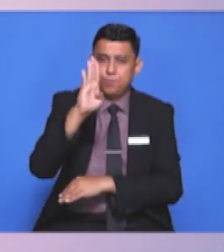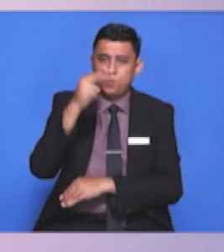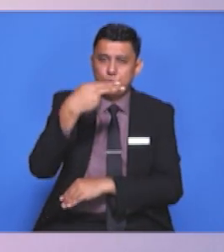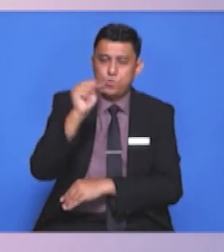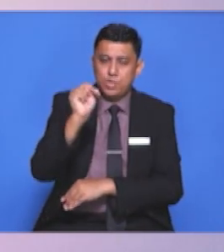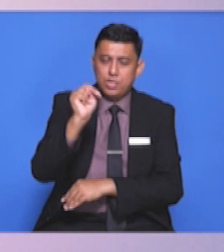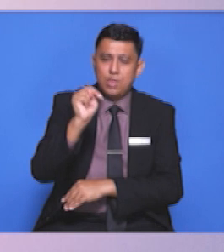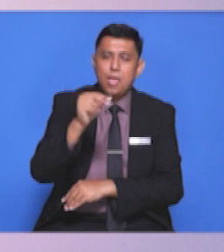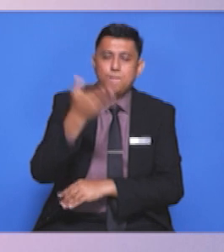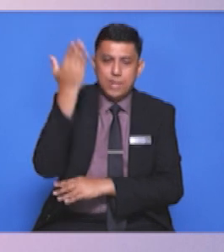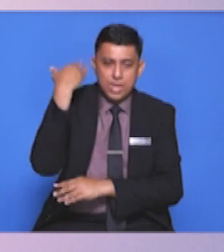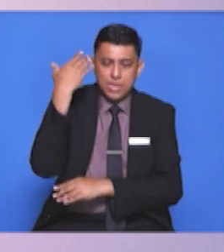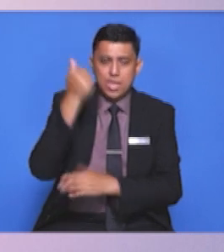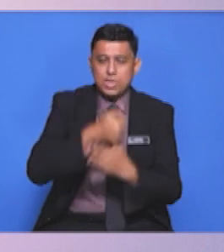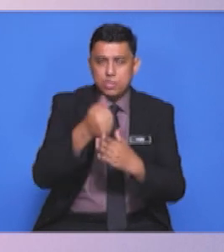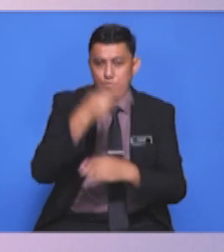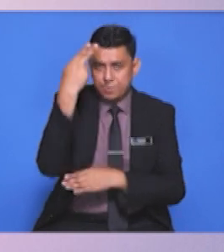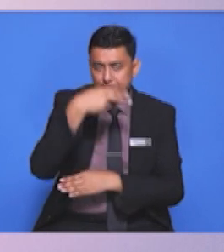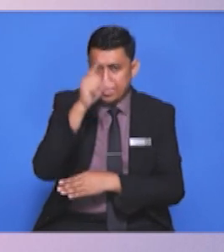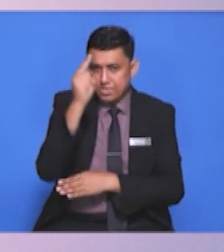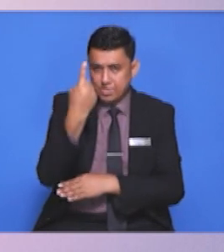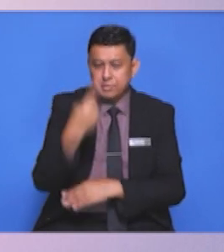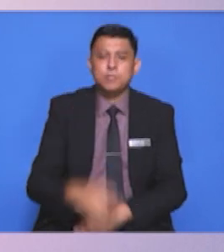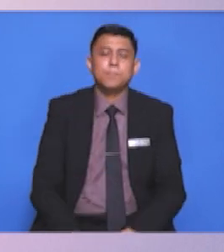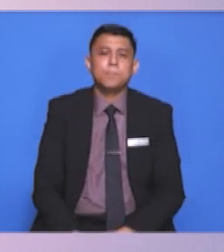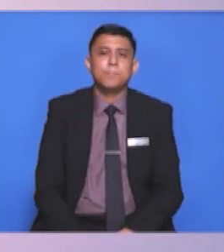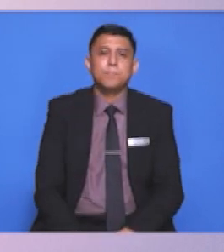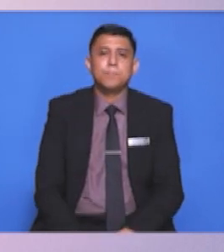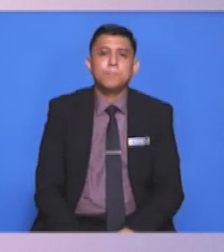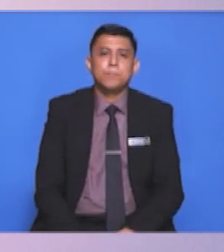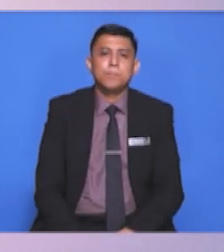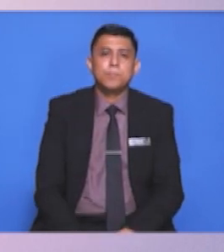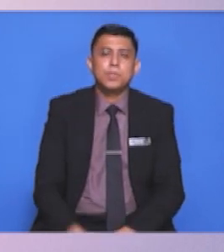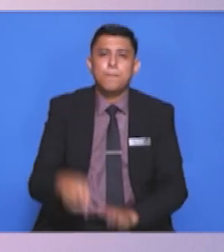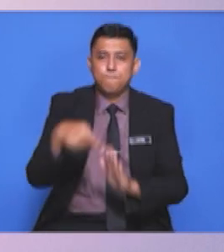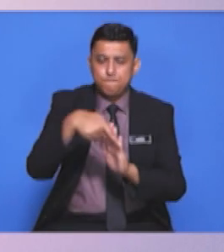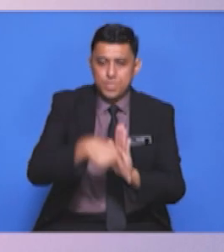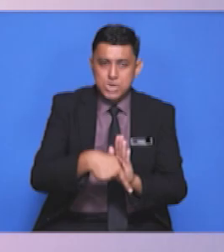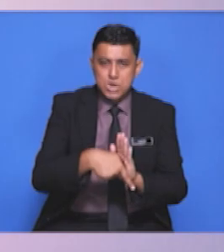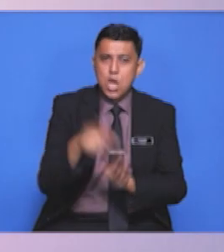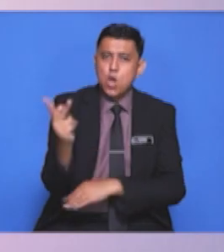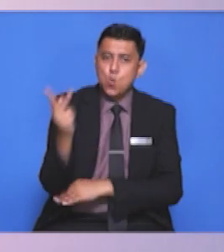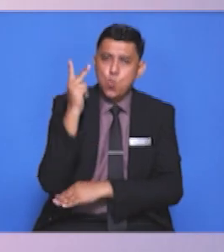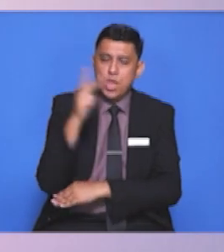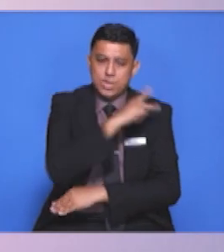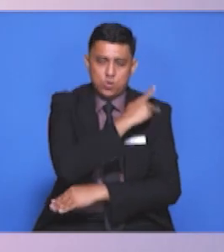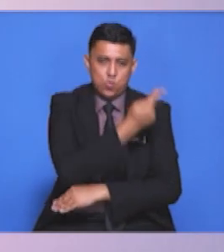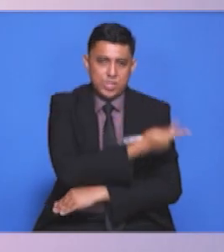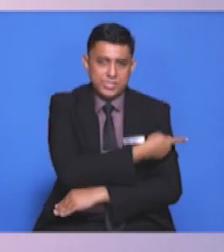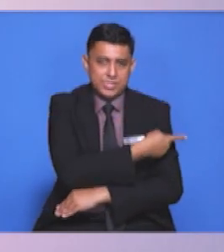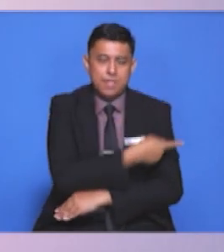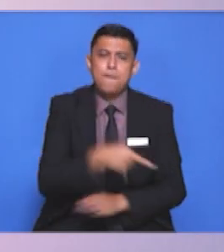sah Ajun sebagai contoh perkataan penguat Klose menerima